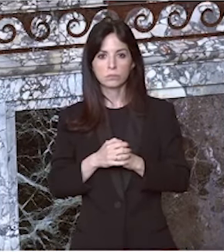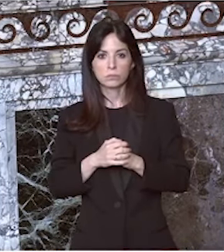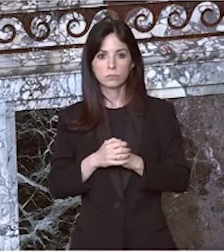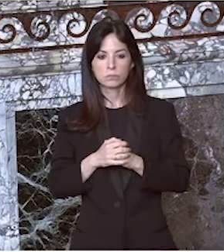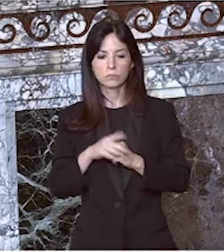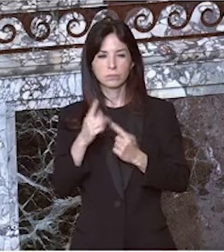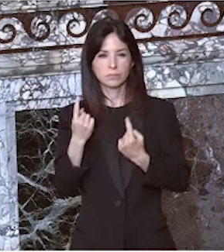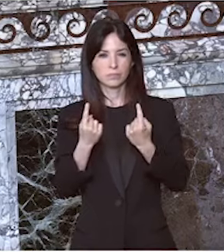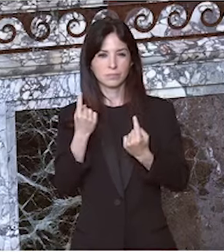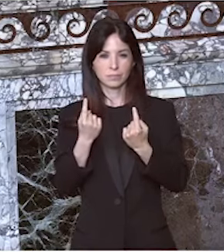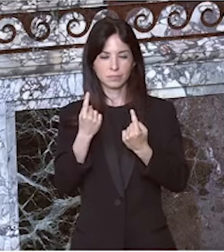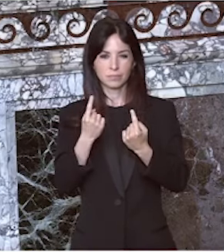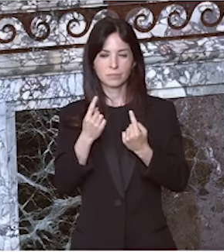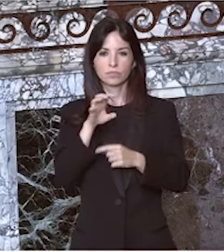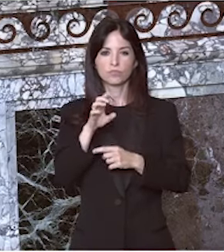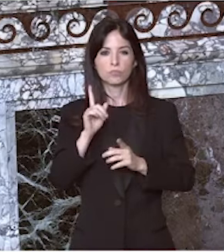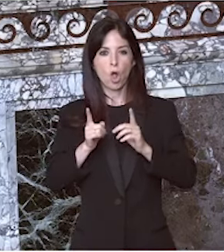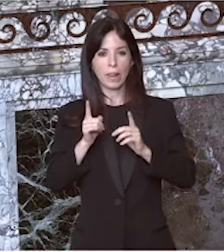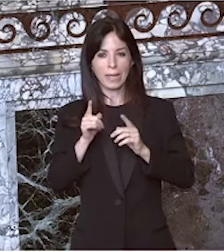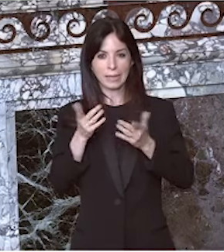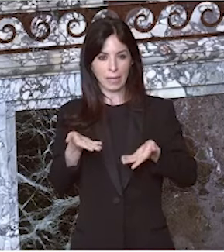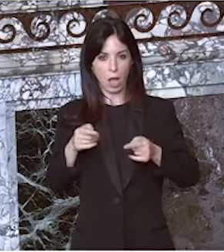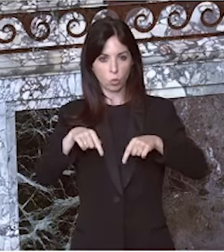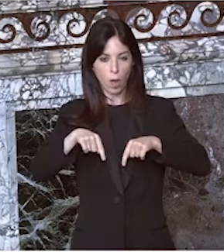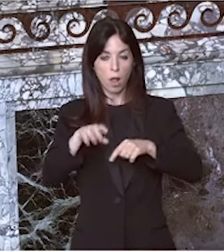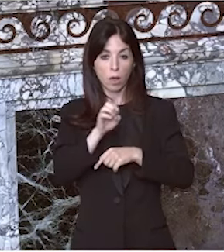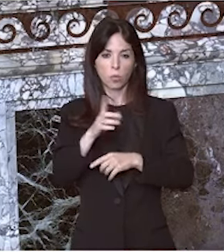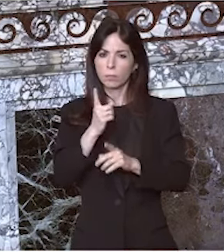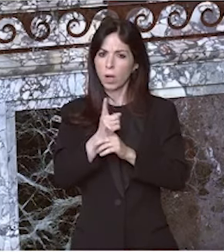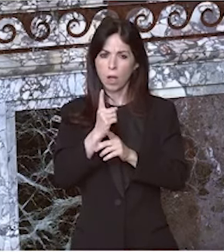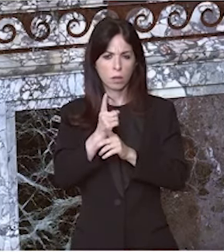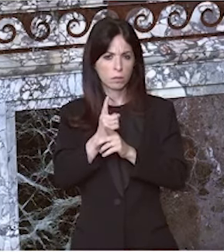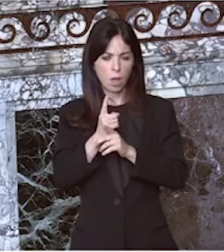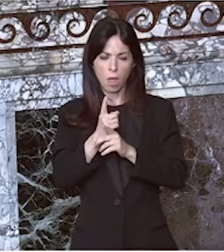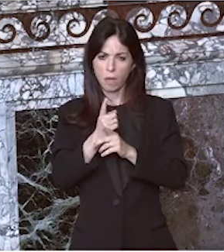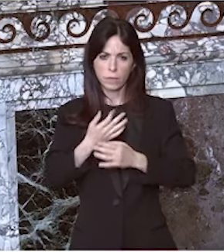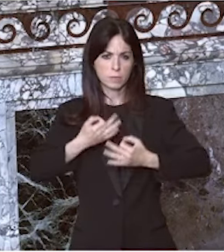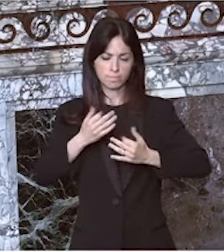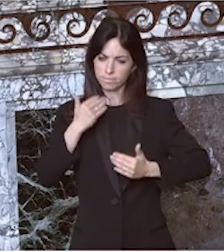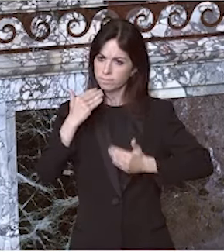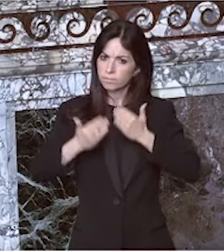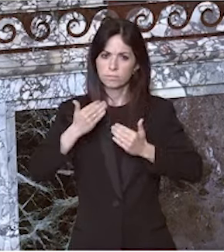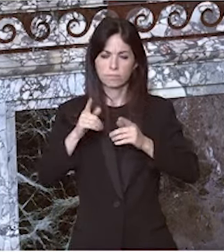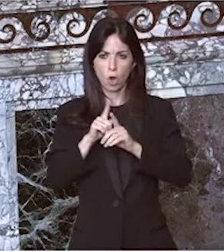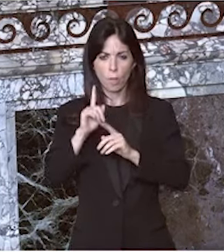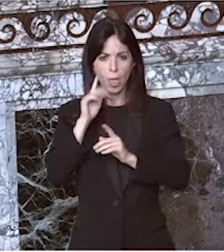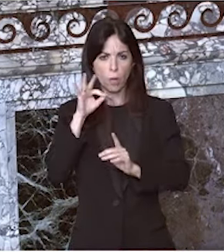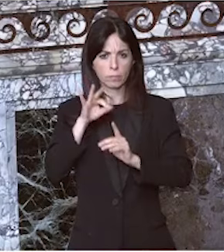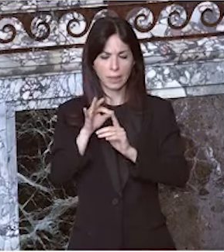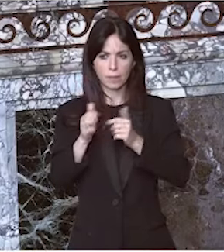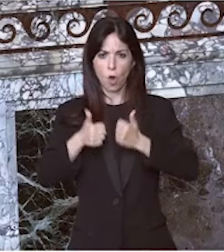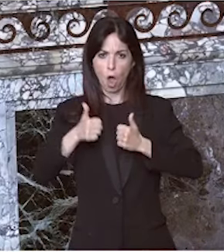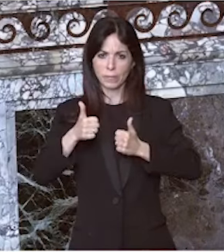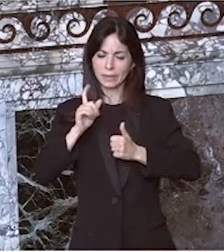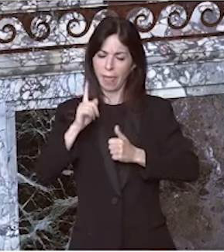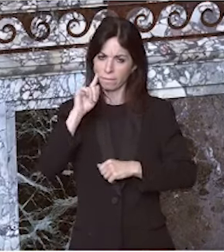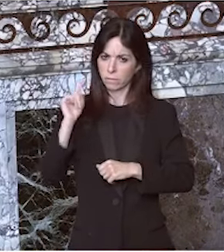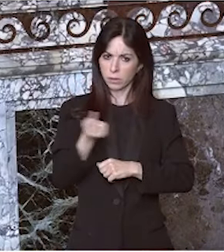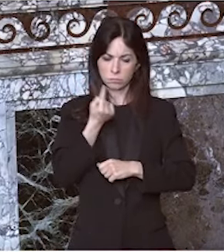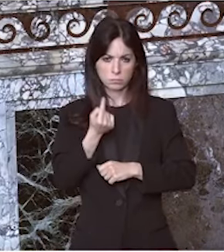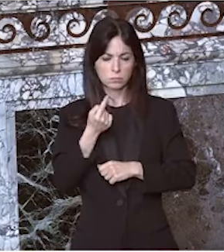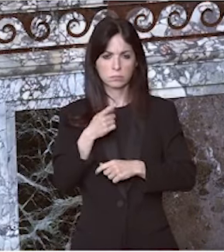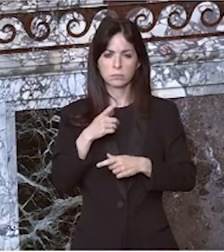Nell'attuale scenario geopolitico è essenziale per l'Europa agire con determinazione per migliorare la competitività e rafforzare